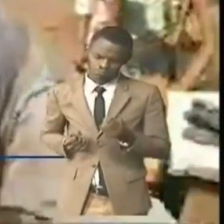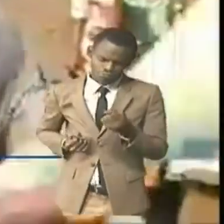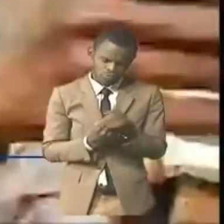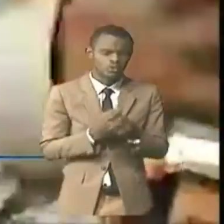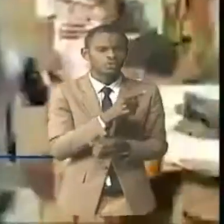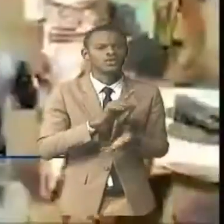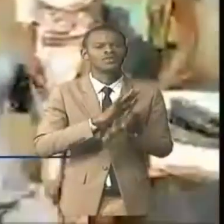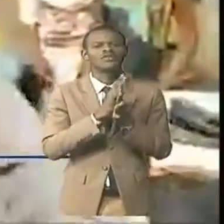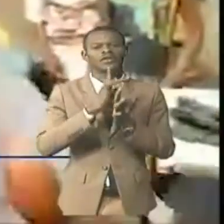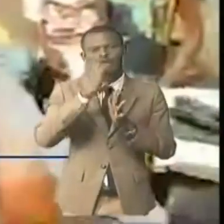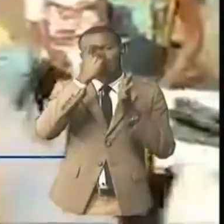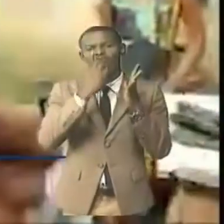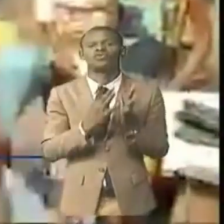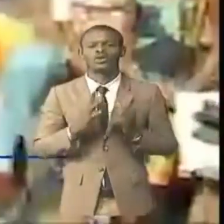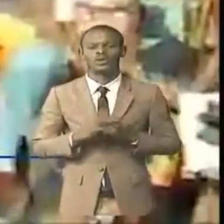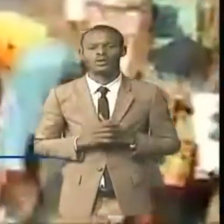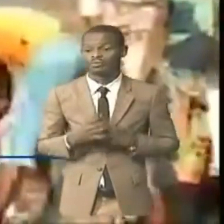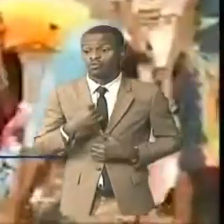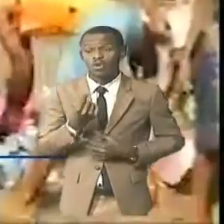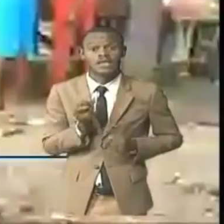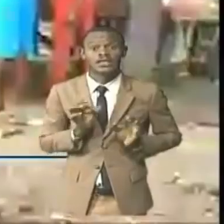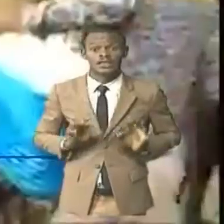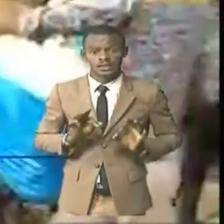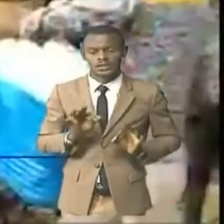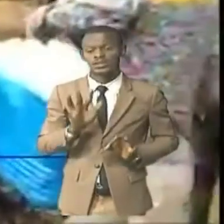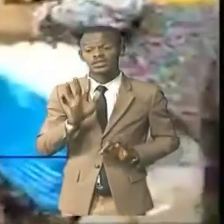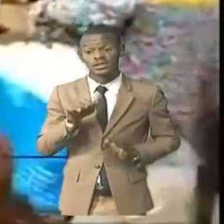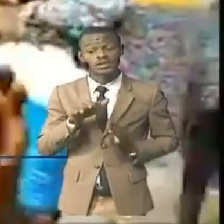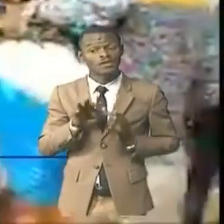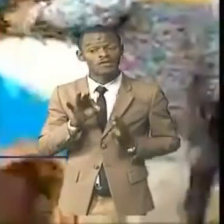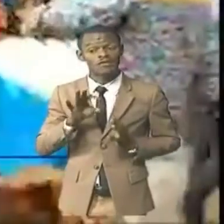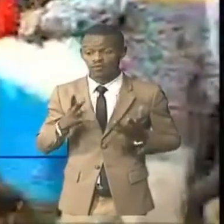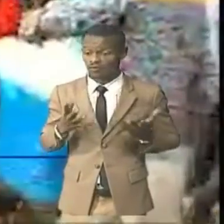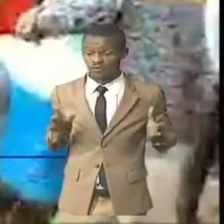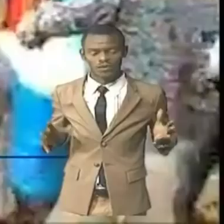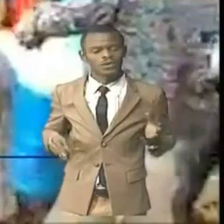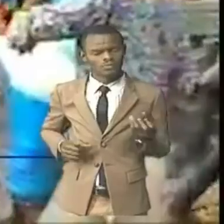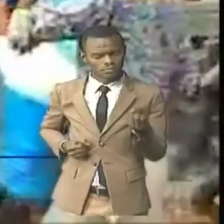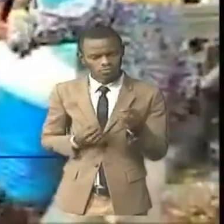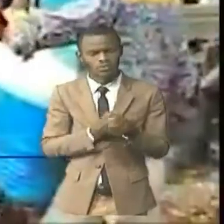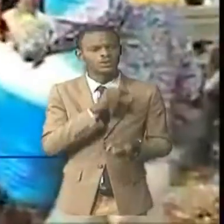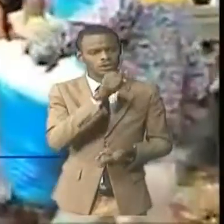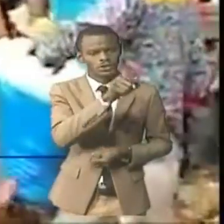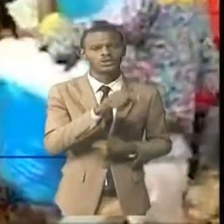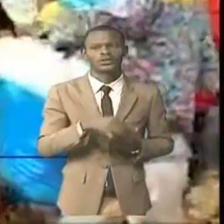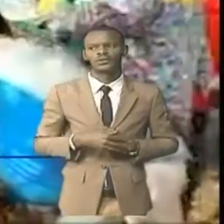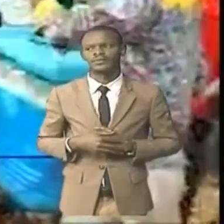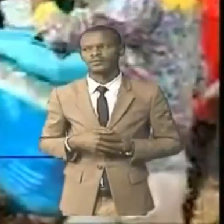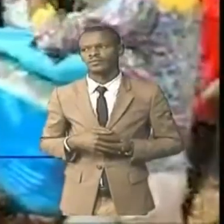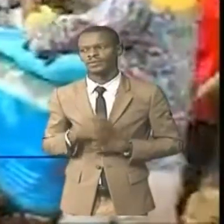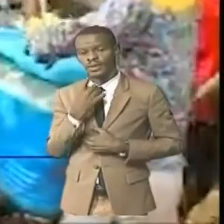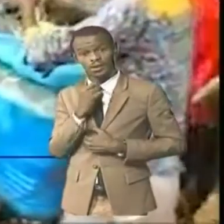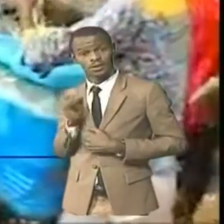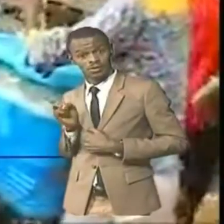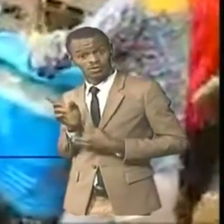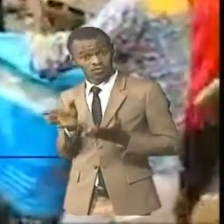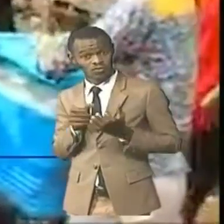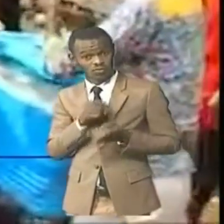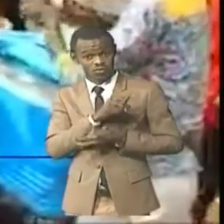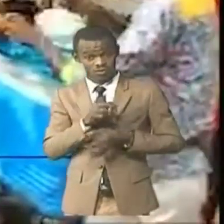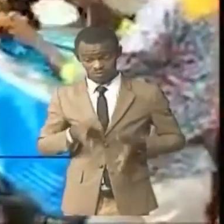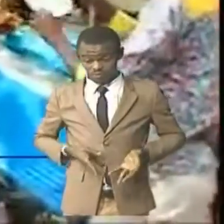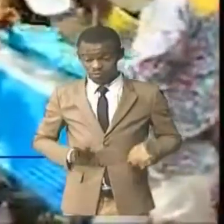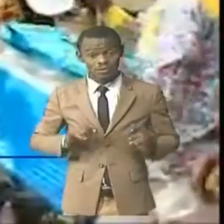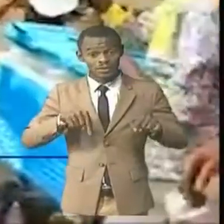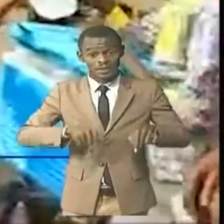je cotise 500 francs seulement pour Aimé Mongo. Nous voulons que notre fils gagne l'élection de gouverneur